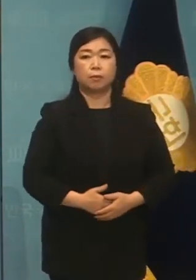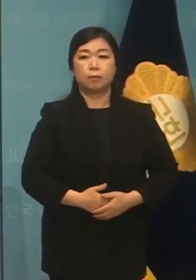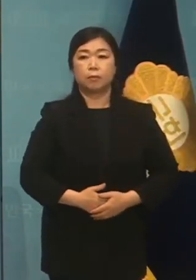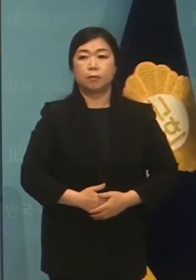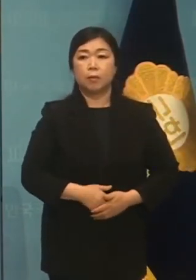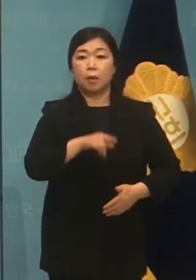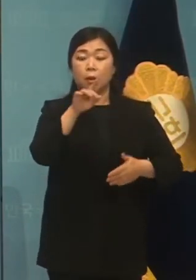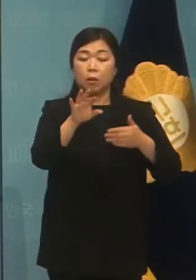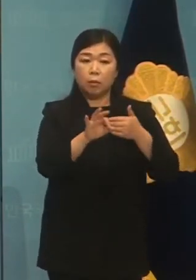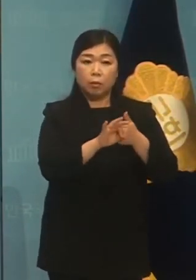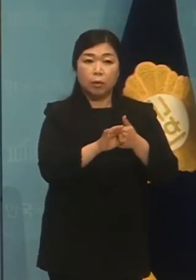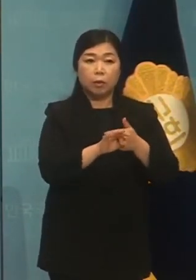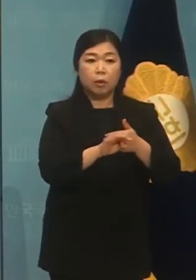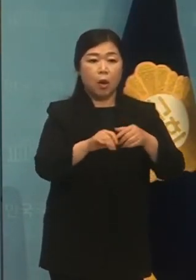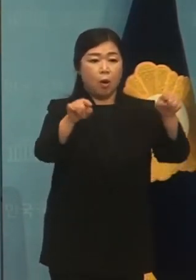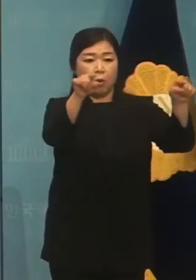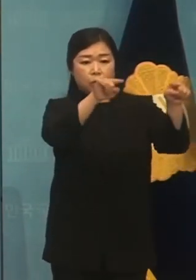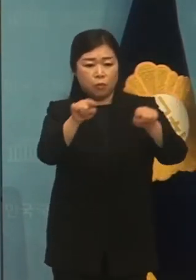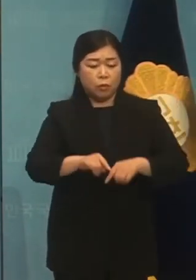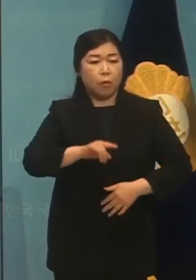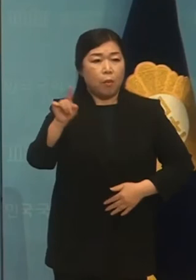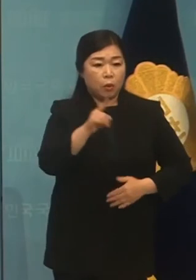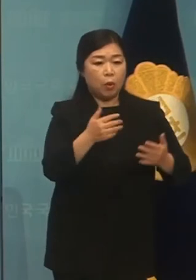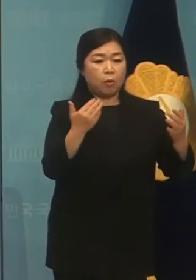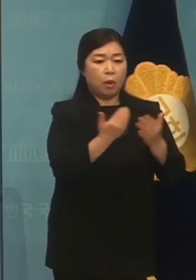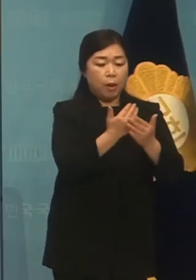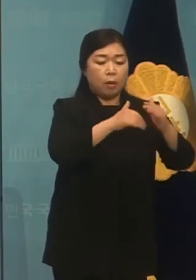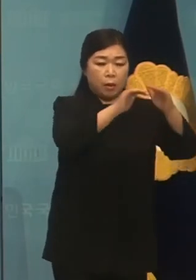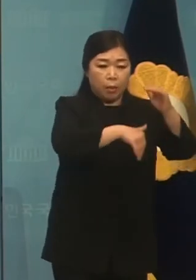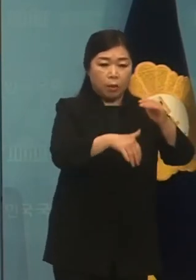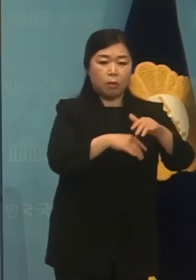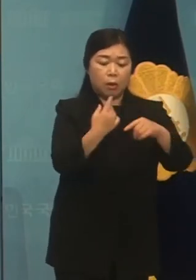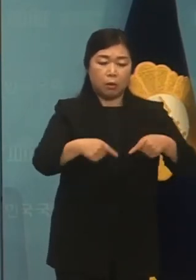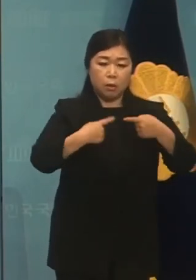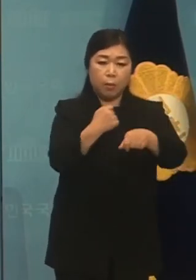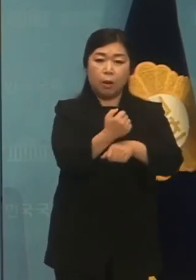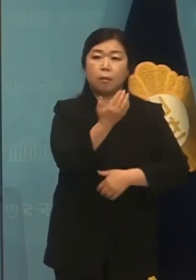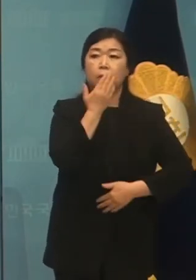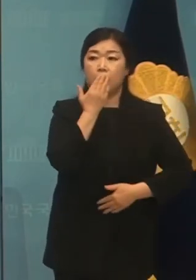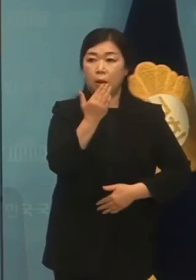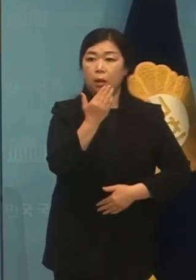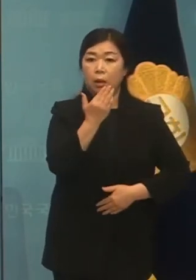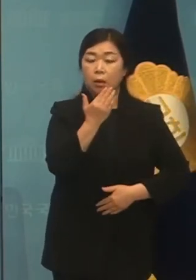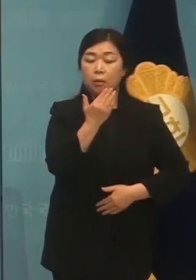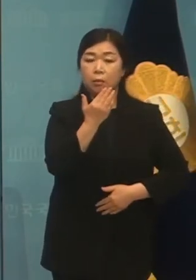이렇게 되고 전국에 있는 어떤 개발에 대해서 참여를 할 수 있기 때문에